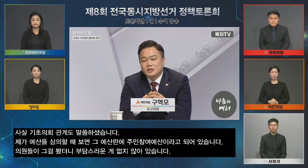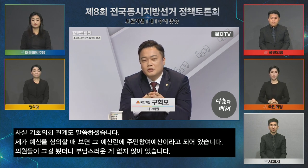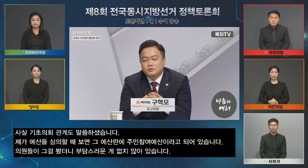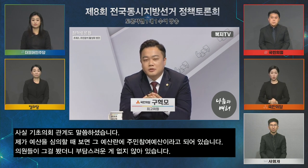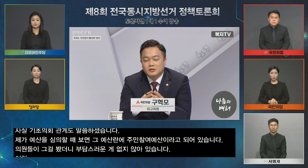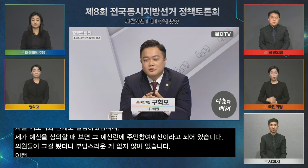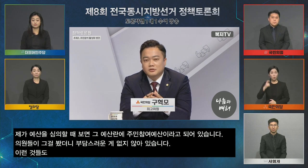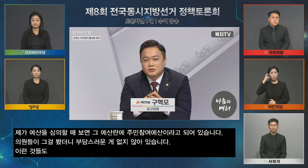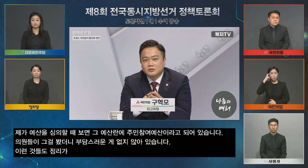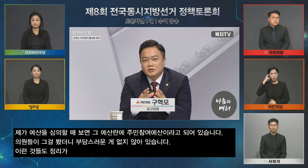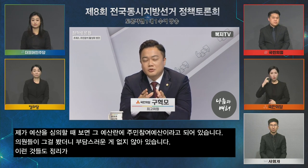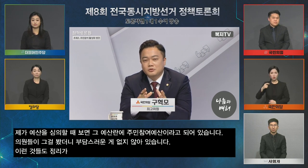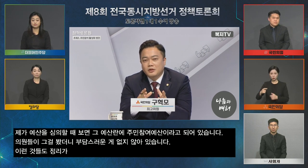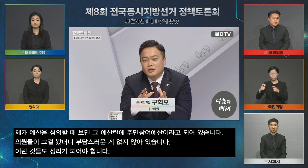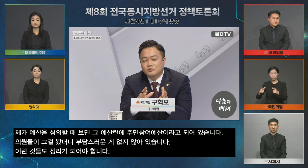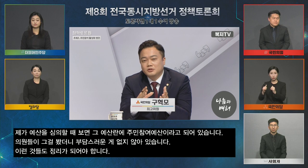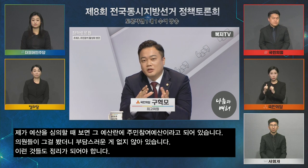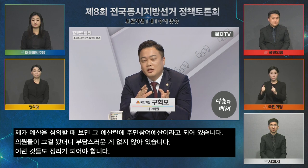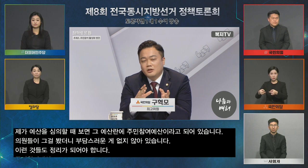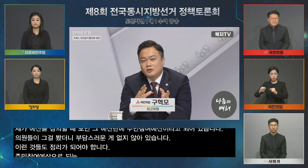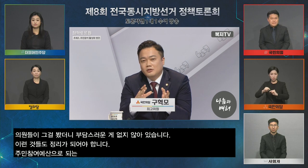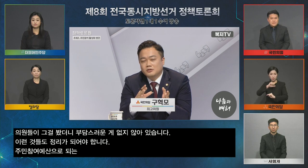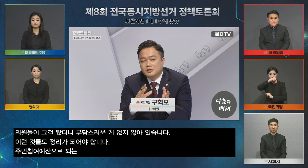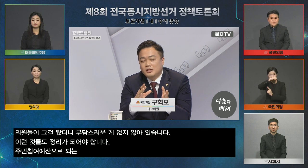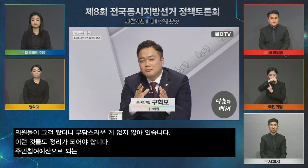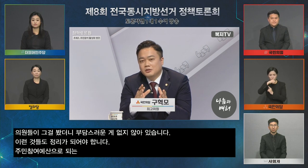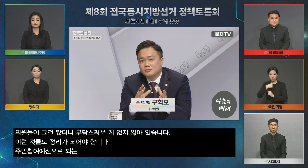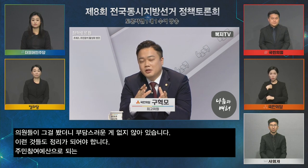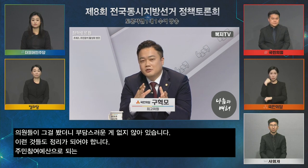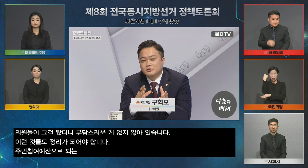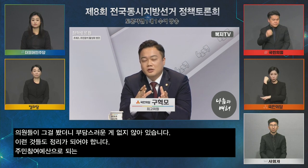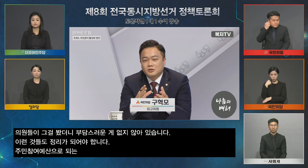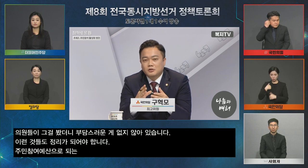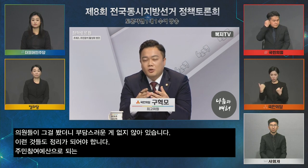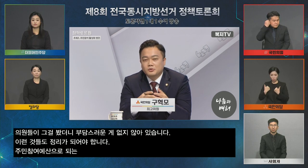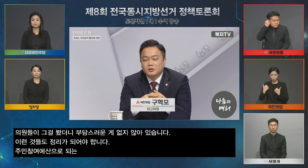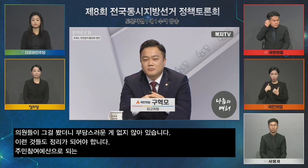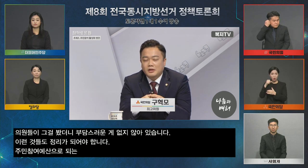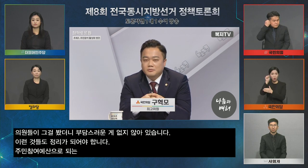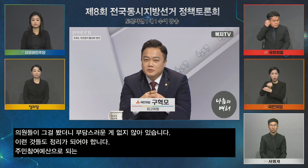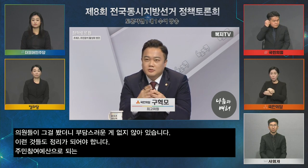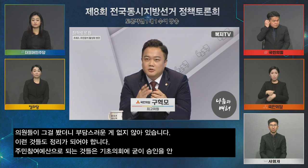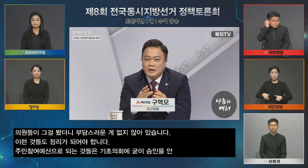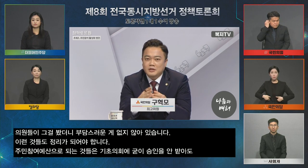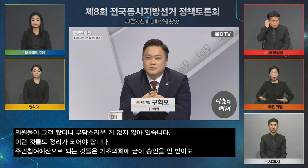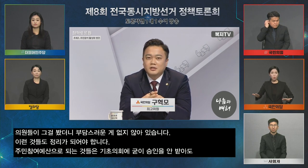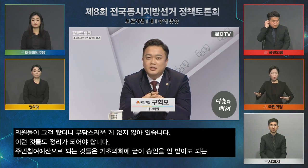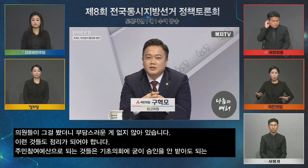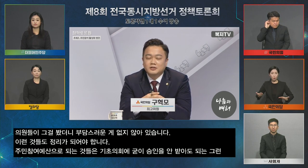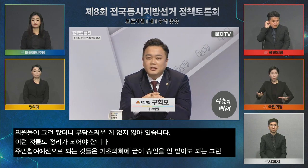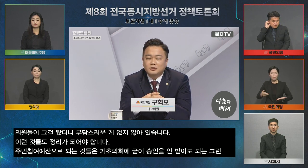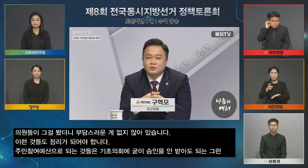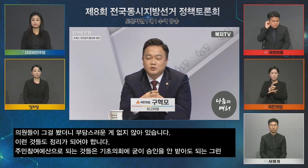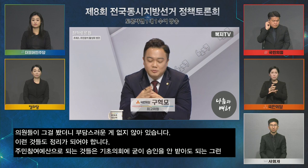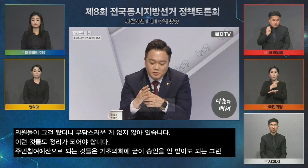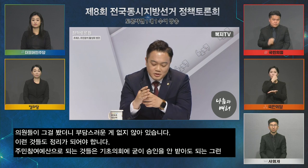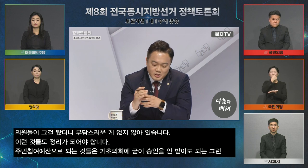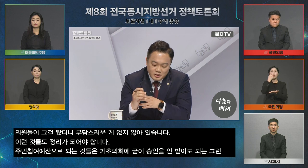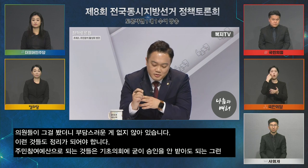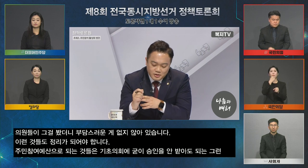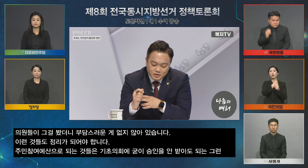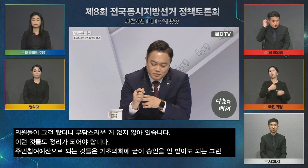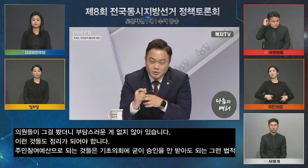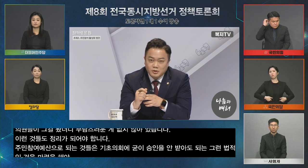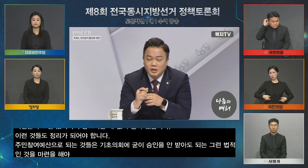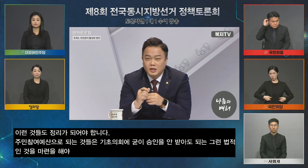주민참여 예산으로 되는 것들은 기초의회에 굳이 승인을 안 받아도 되는 그런 법적인 걸 마련을 해야 되는데 그런 것들부터